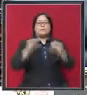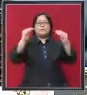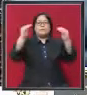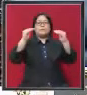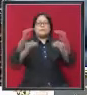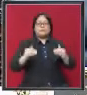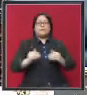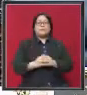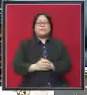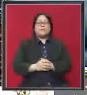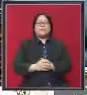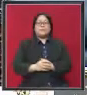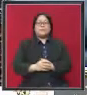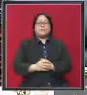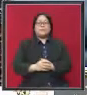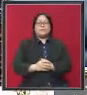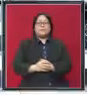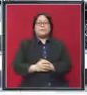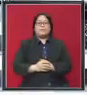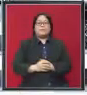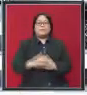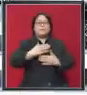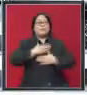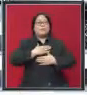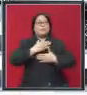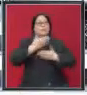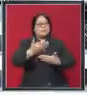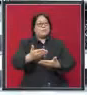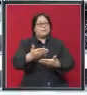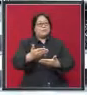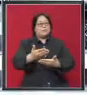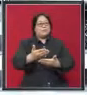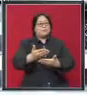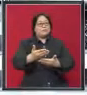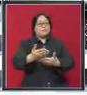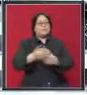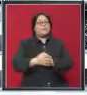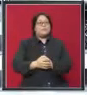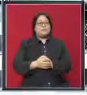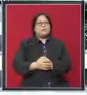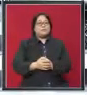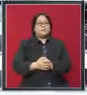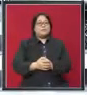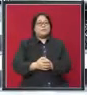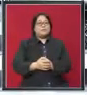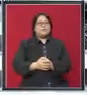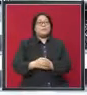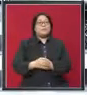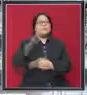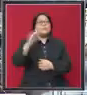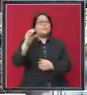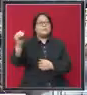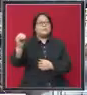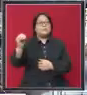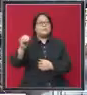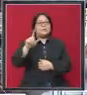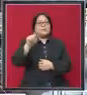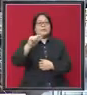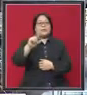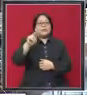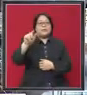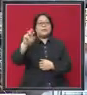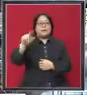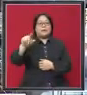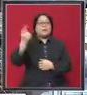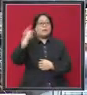Lepas itu, mengenai komitmen kepada syarikat-syarikat ini yang Tanjung Karang, yang